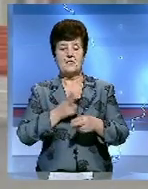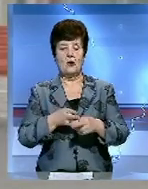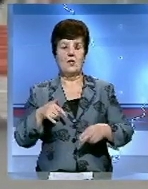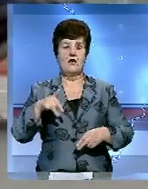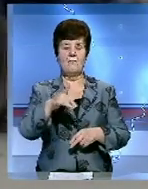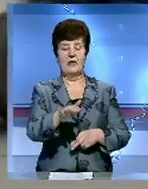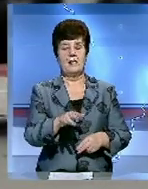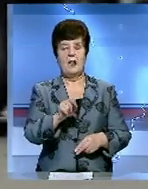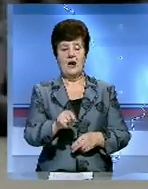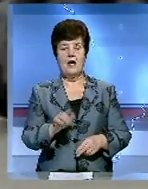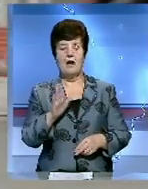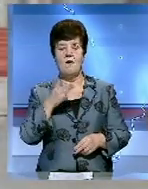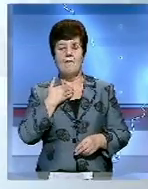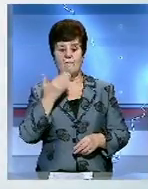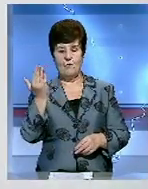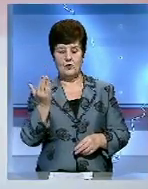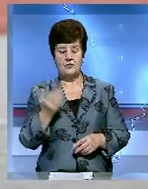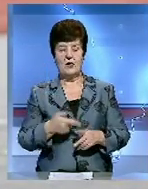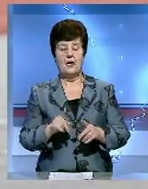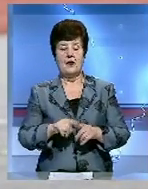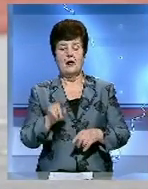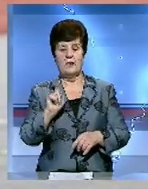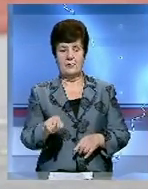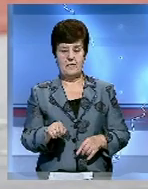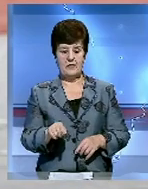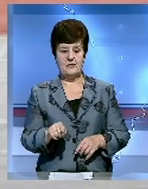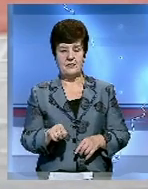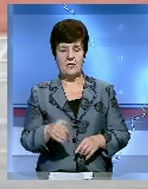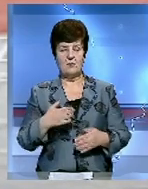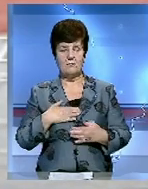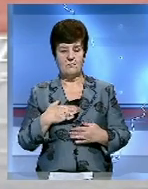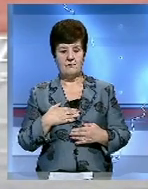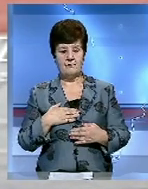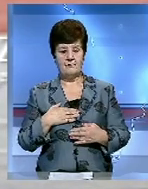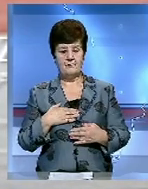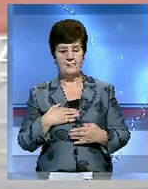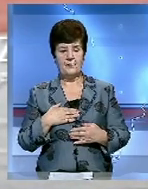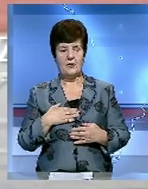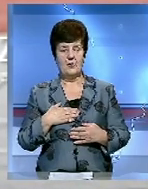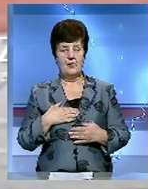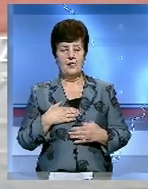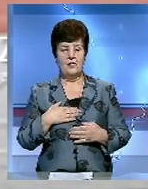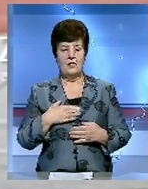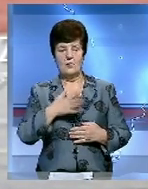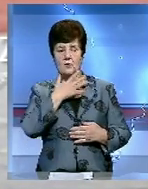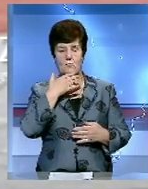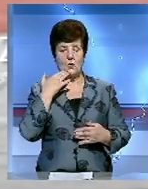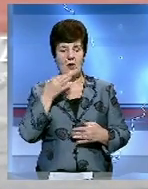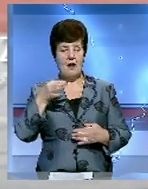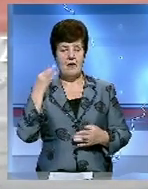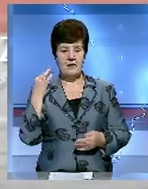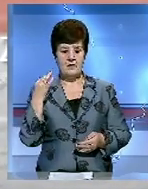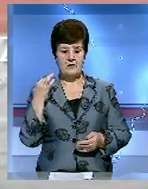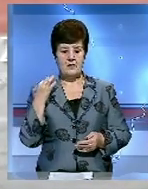Ну, я говорю, тут постоянно. Это мой избирательный участок уже много лет. Ну